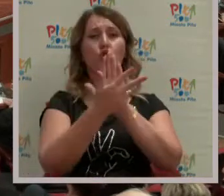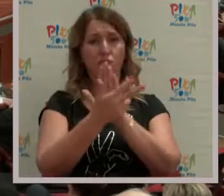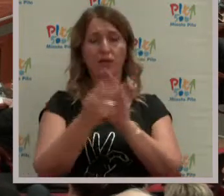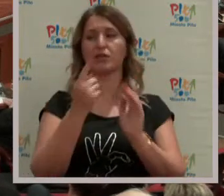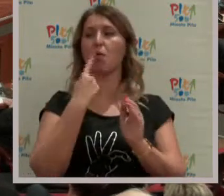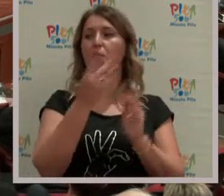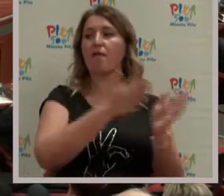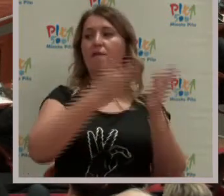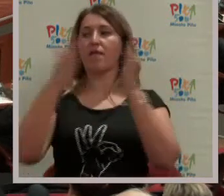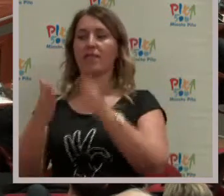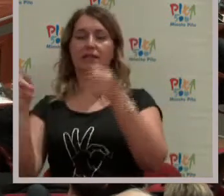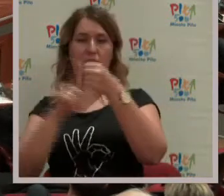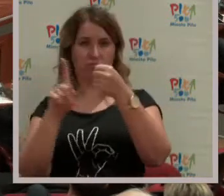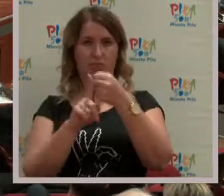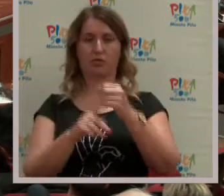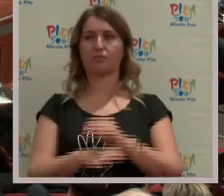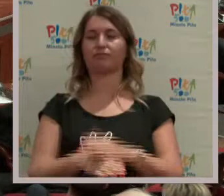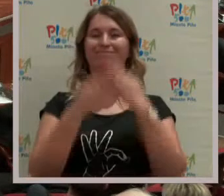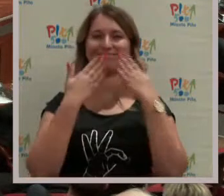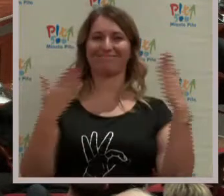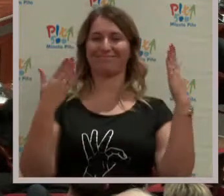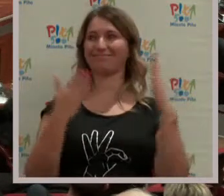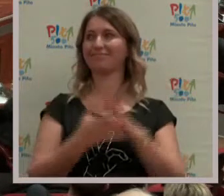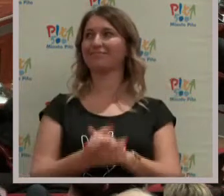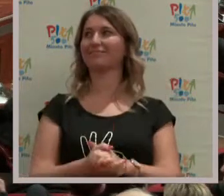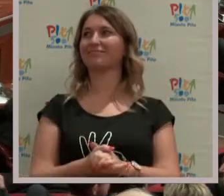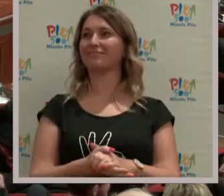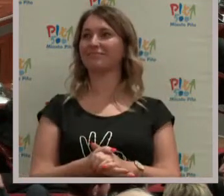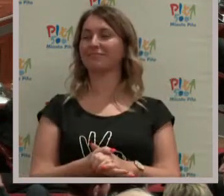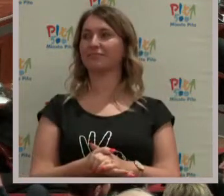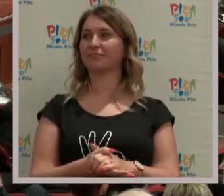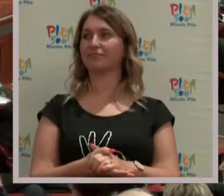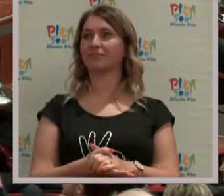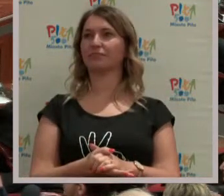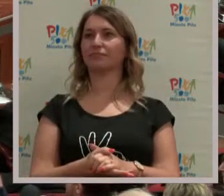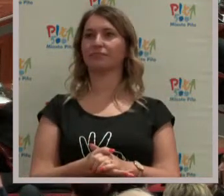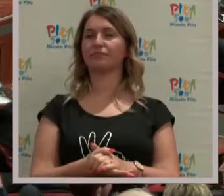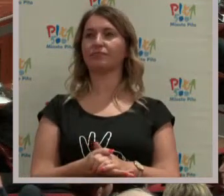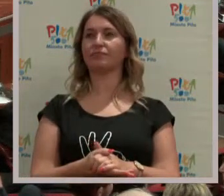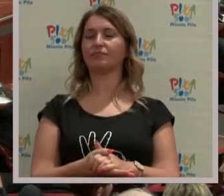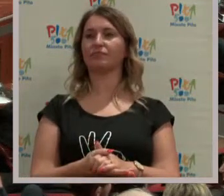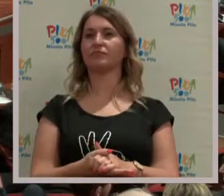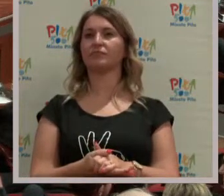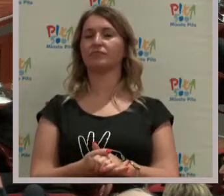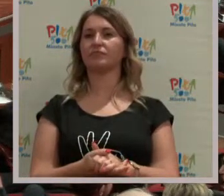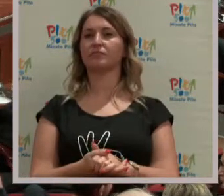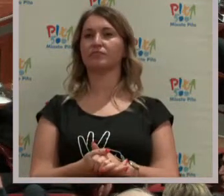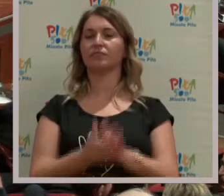zmianie uchwały budżetowej dziękuję bardzo dziękuję bardzo poproszę o opinię